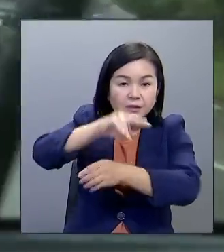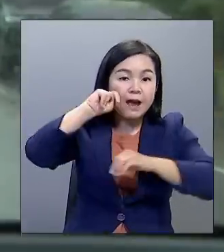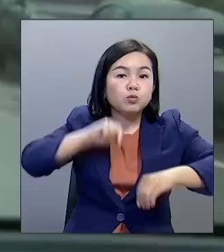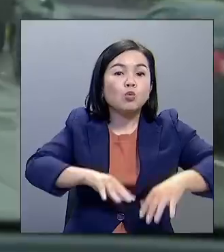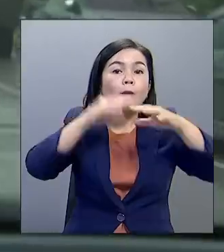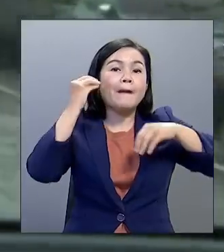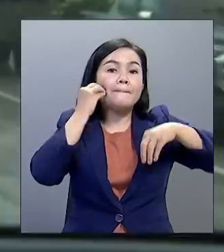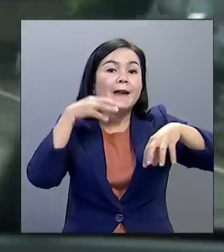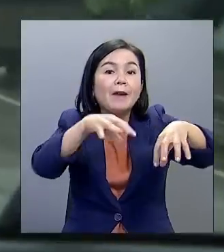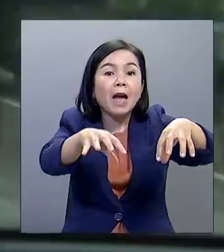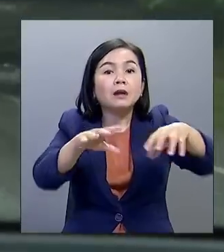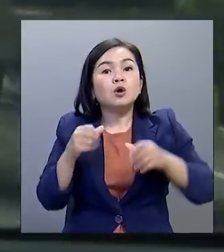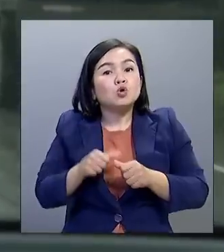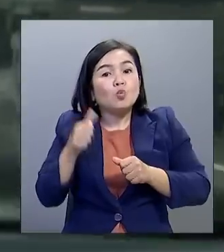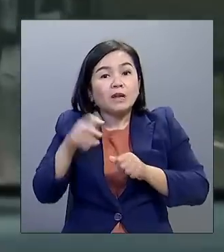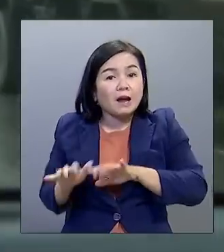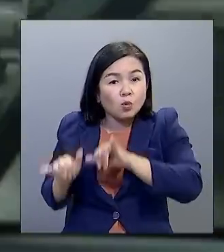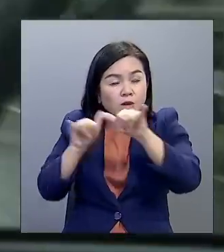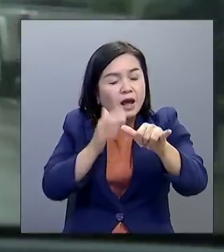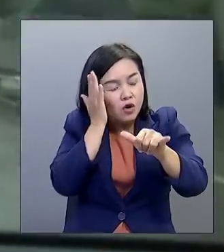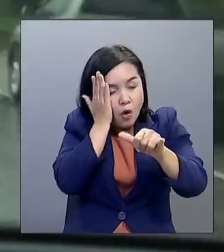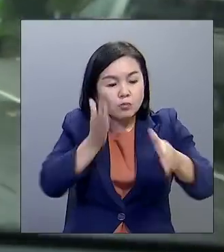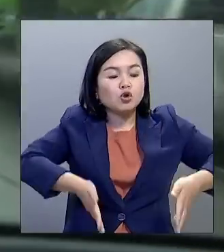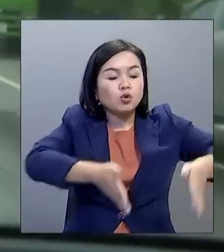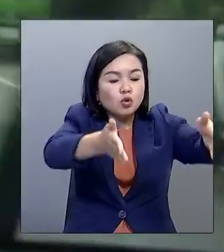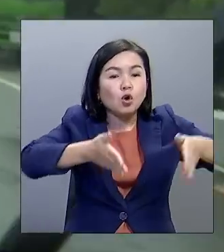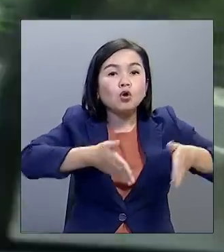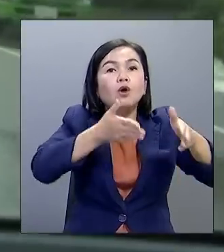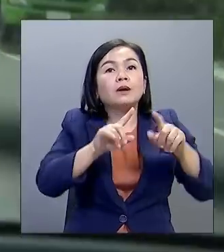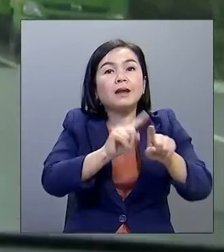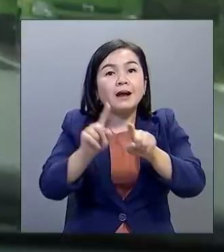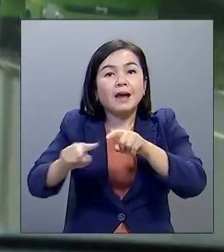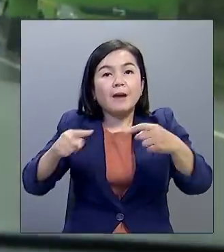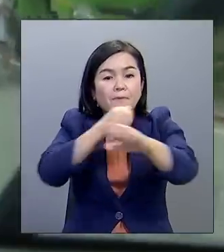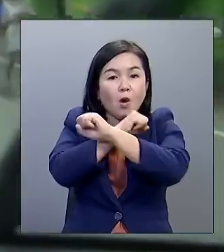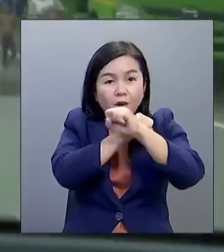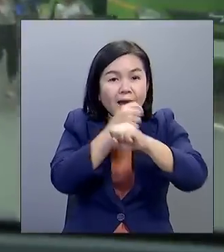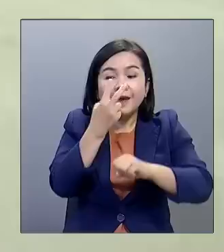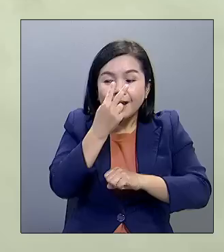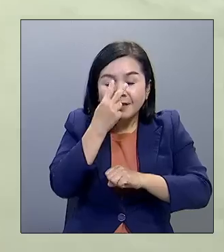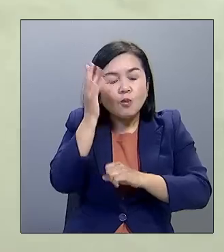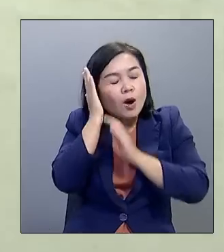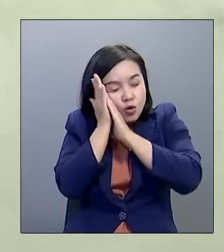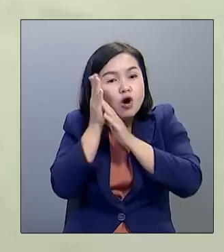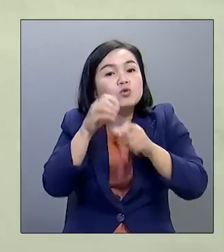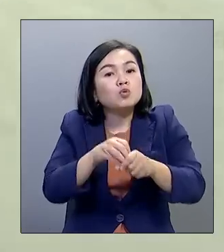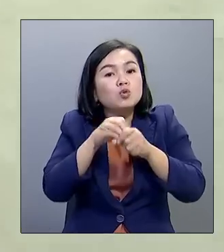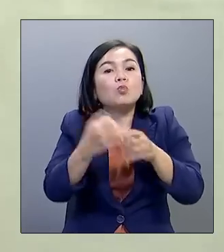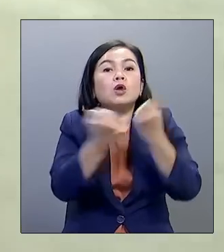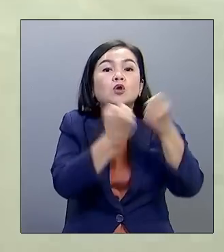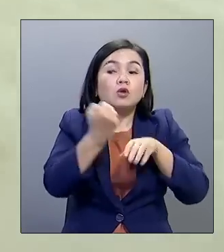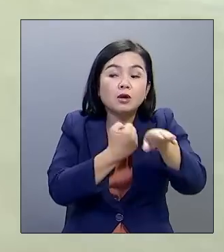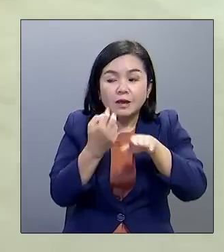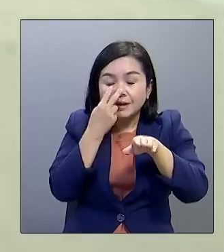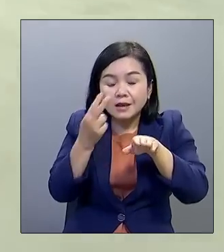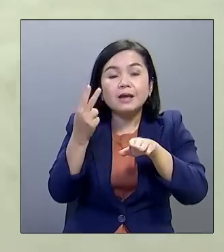านต้องขึ้นมาอาศัยเต็นท์ที่พักชั่วคราวริมถนนและวางสัญลักษณ์ไว้เพื่อป้องกันอุบัติเหตุจากรถที่สัญจรไปมาค่ะโดยเหตุอุท